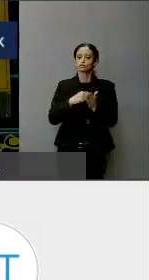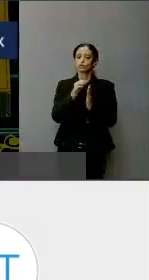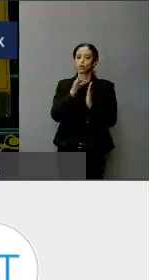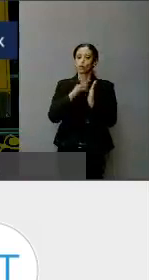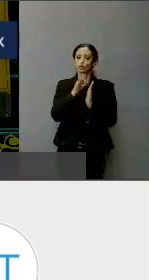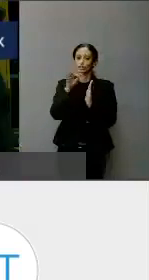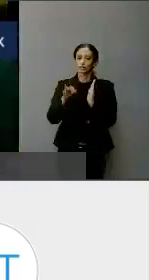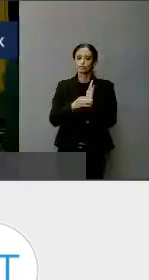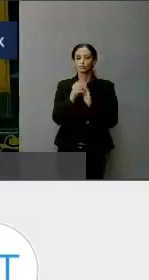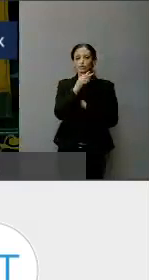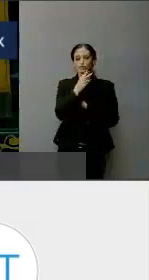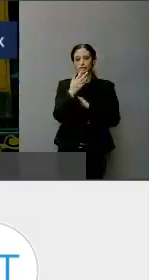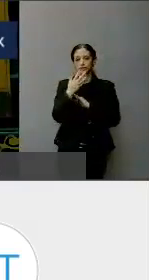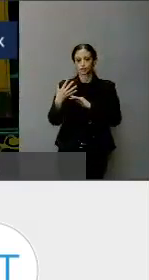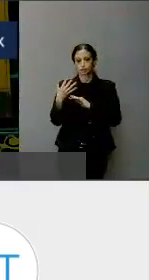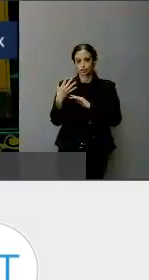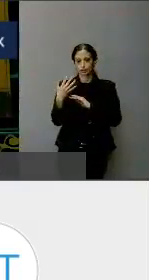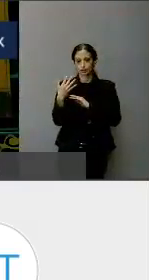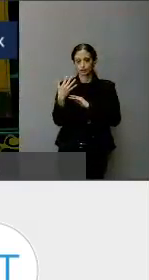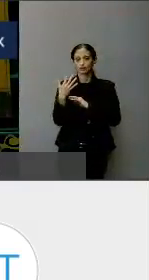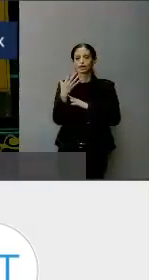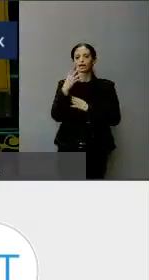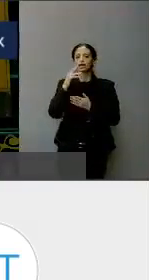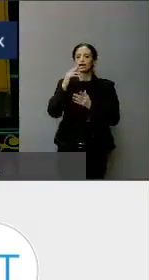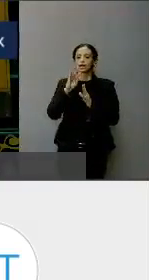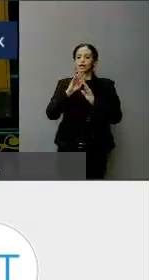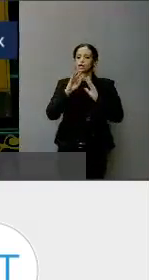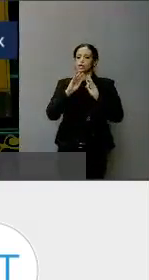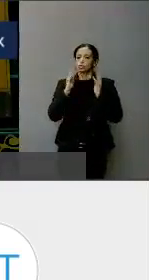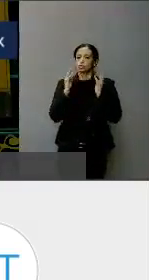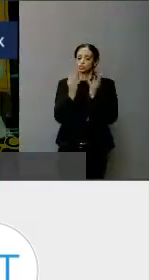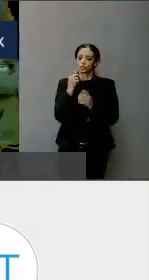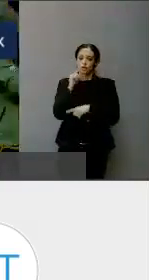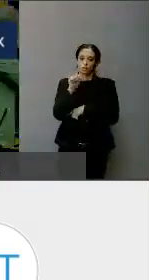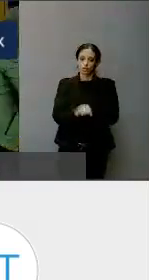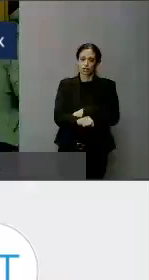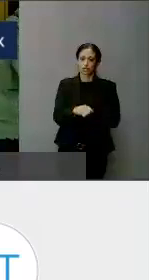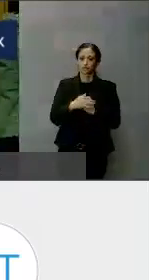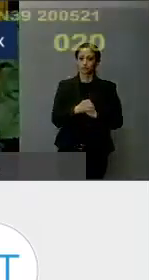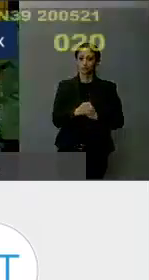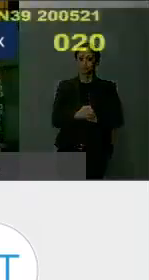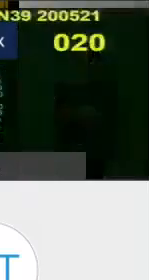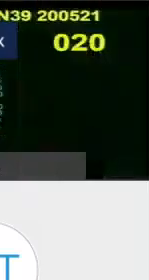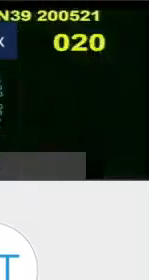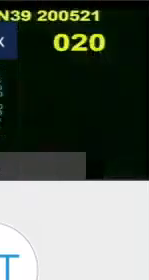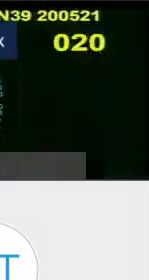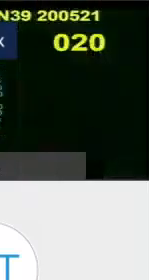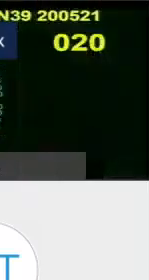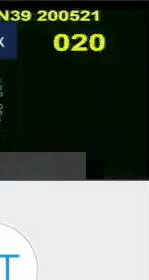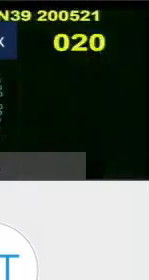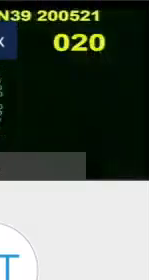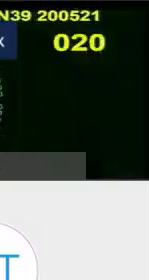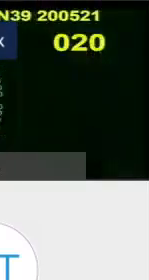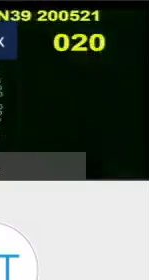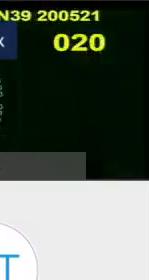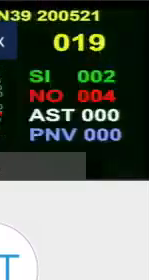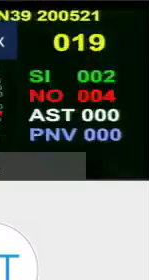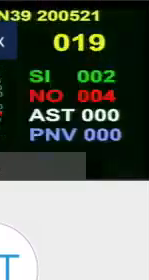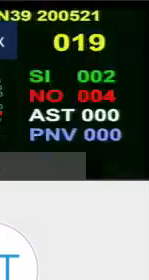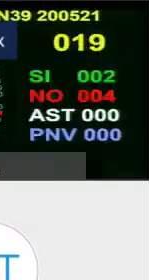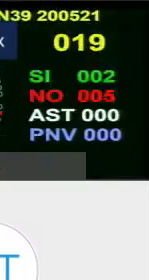numero 25 parere della giunta è contrario si vota